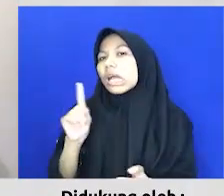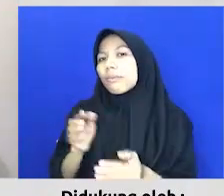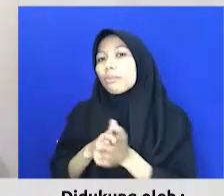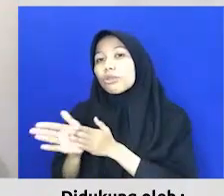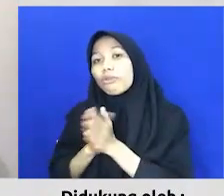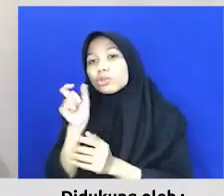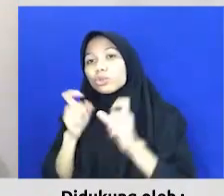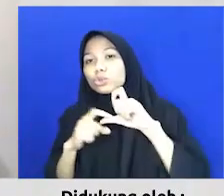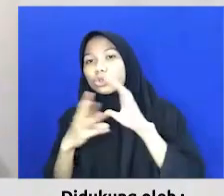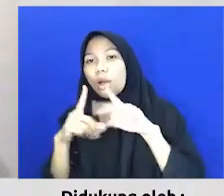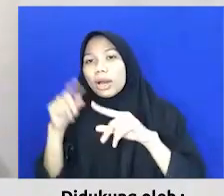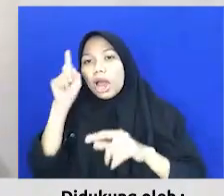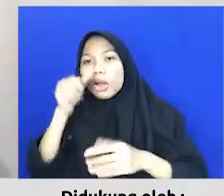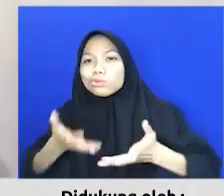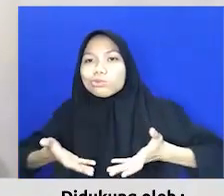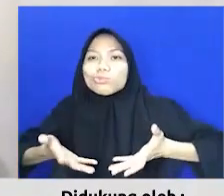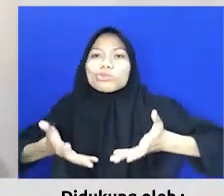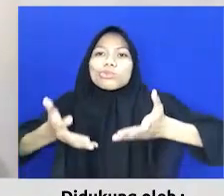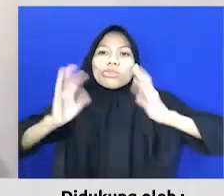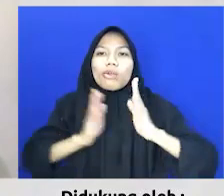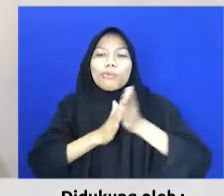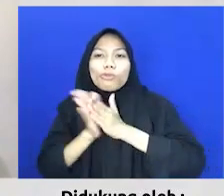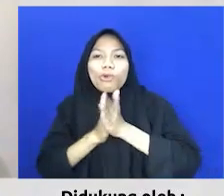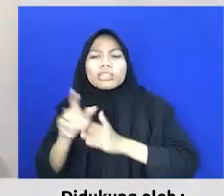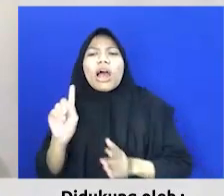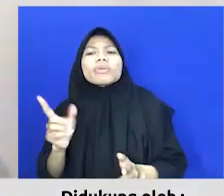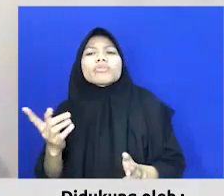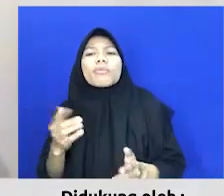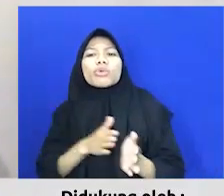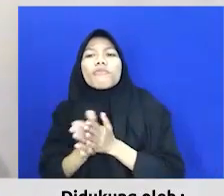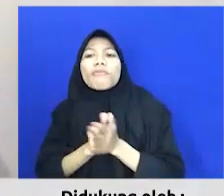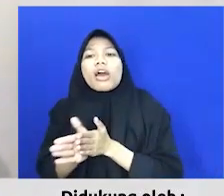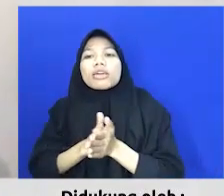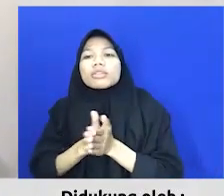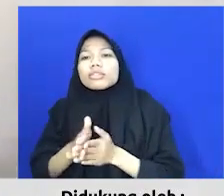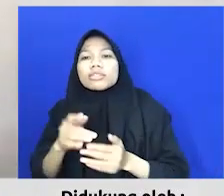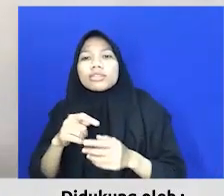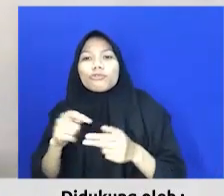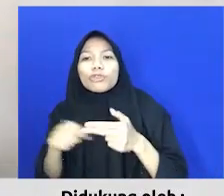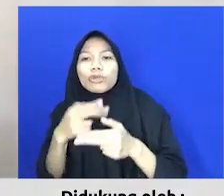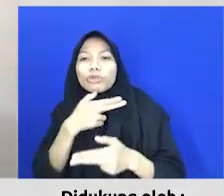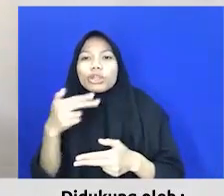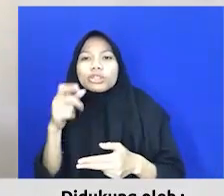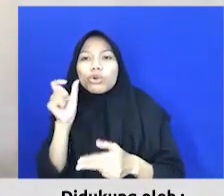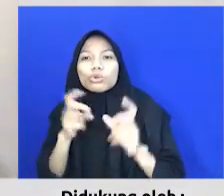Ya, ini pertanyaan besar ya. Tapi ya, Pak. Sebetulnya kan begini,